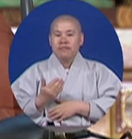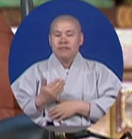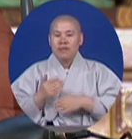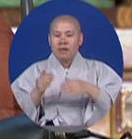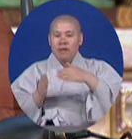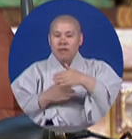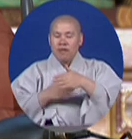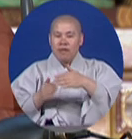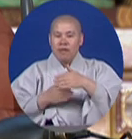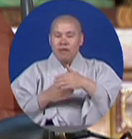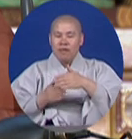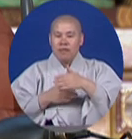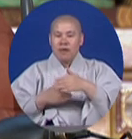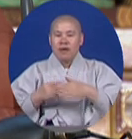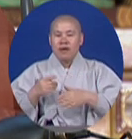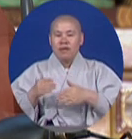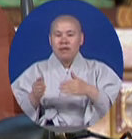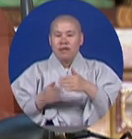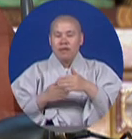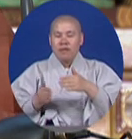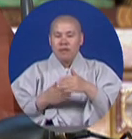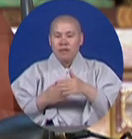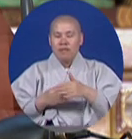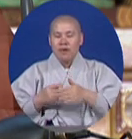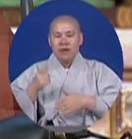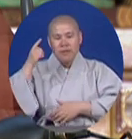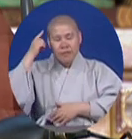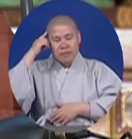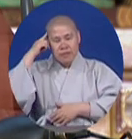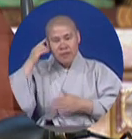허망한 생각이 생겼다. 이걸 무명이라고 그러는데요.